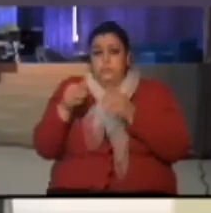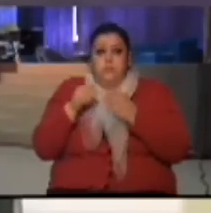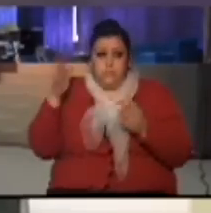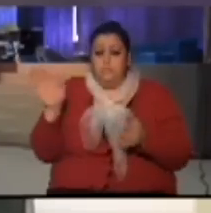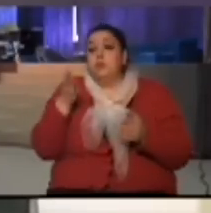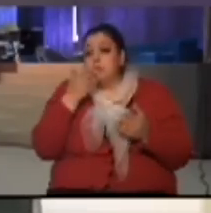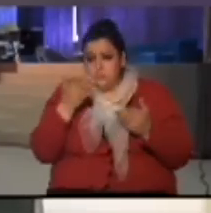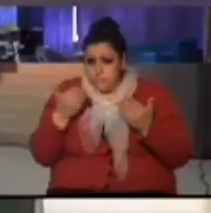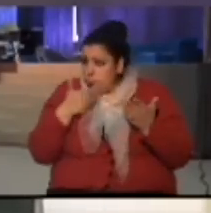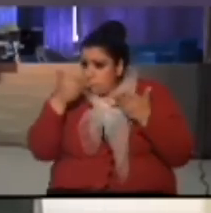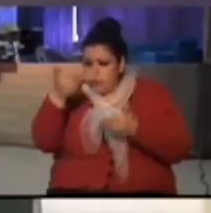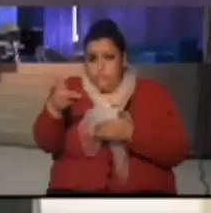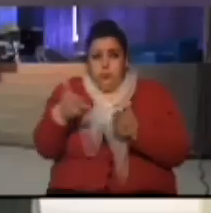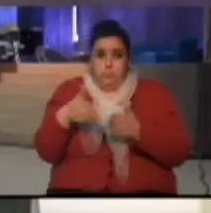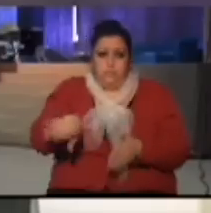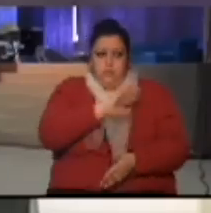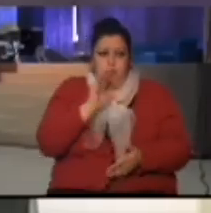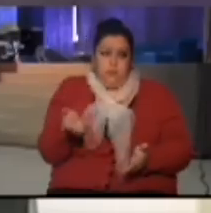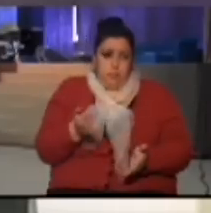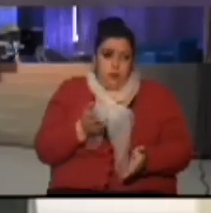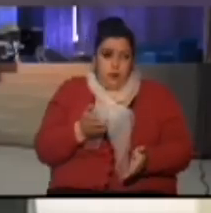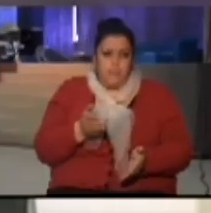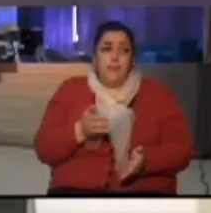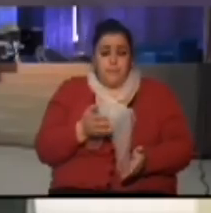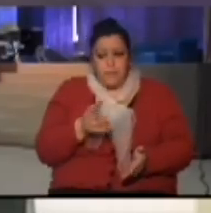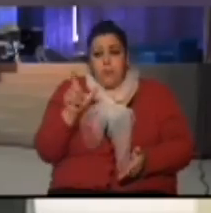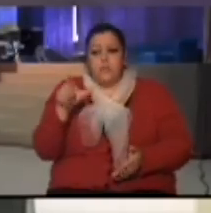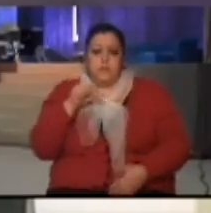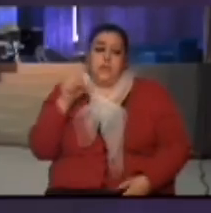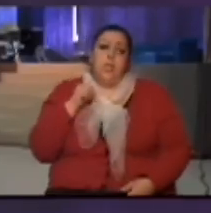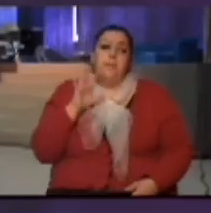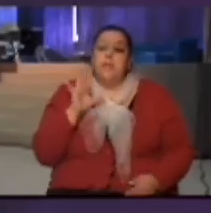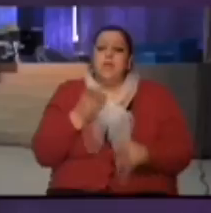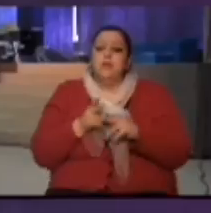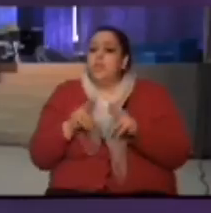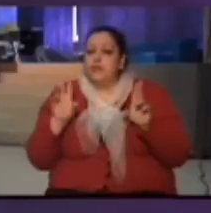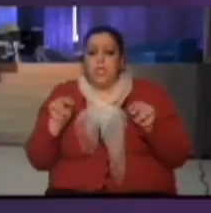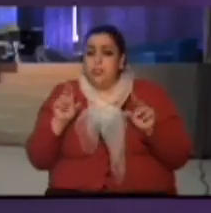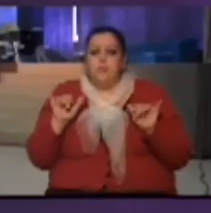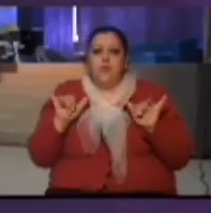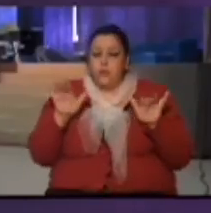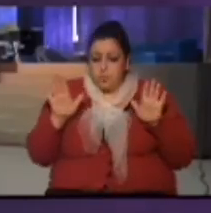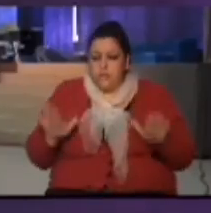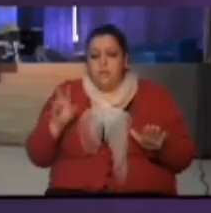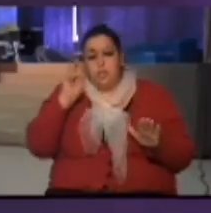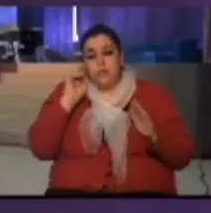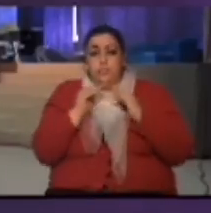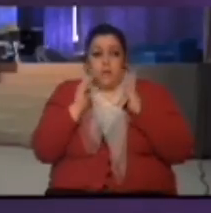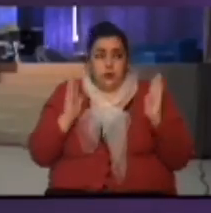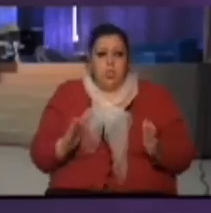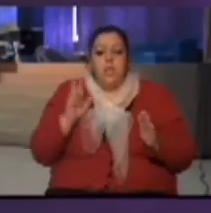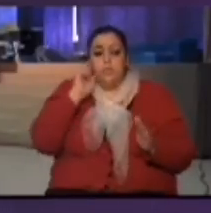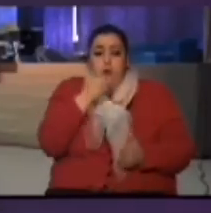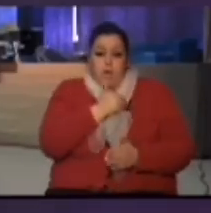մարդիկ հասկանան, որն Աստծո կամքը, որովհետև ամենաերջանիկ, ամենալավ մարդը այն մարդն է, որ գտնվում Աստծո կամքի մեջ։